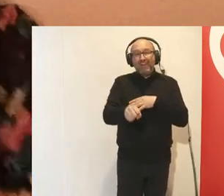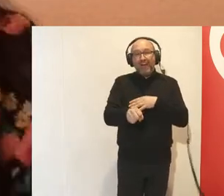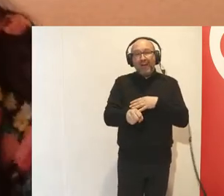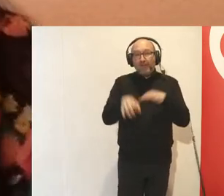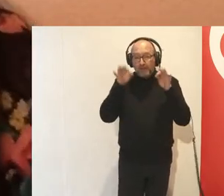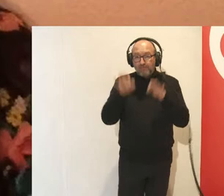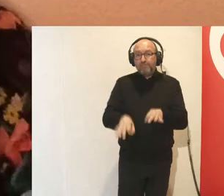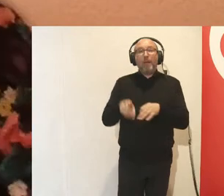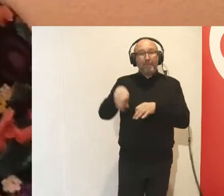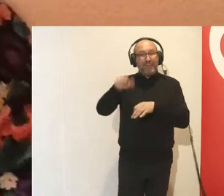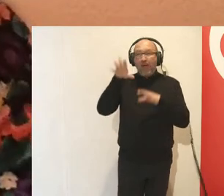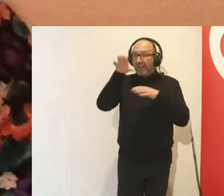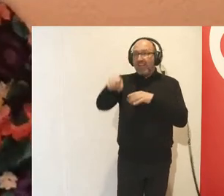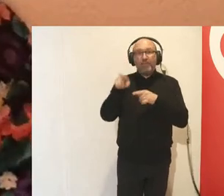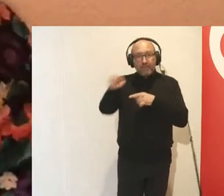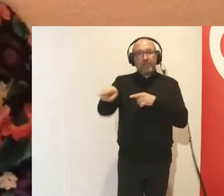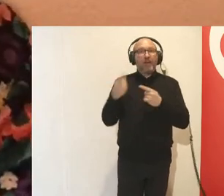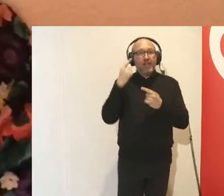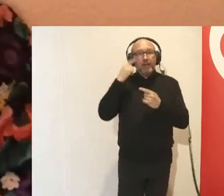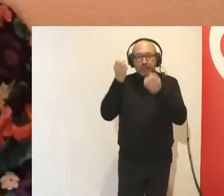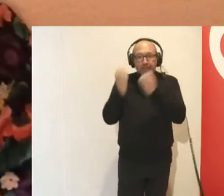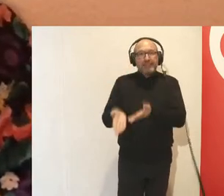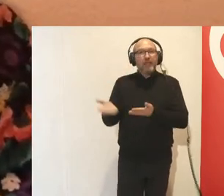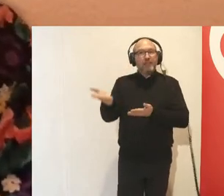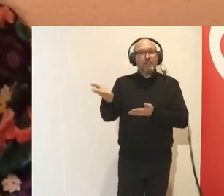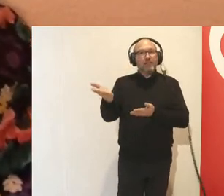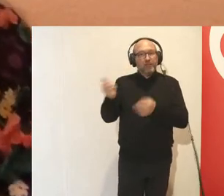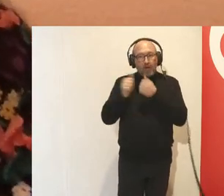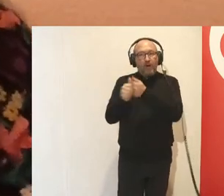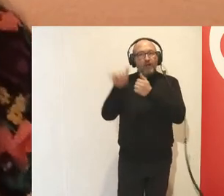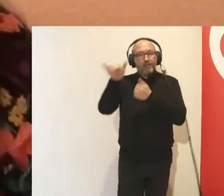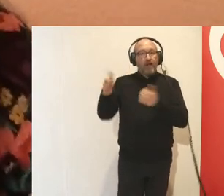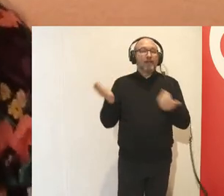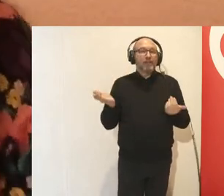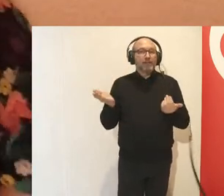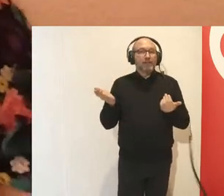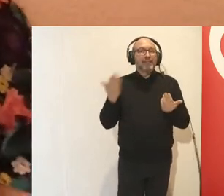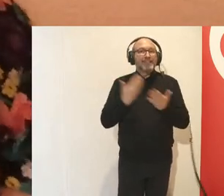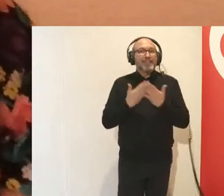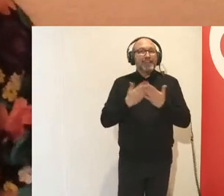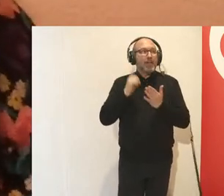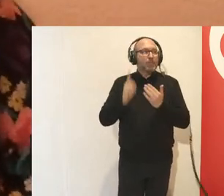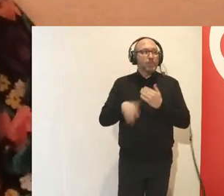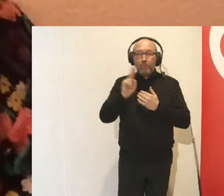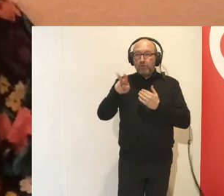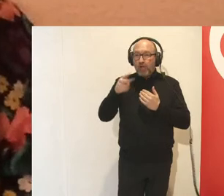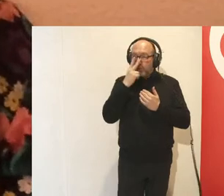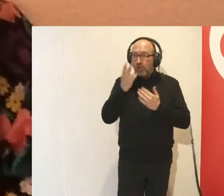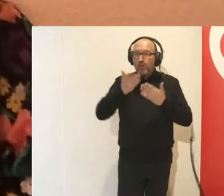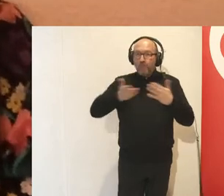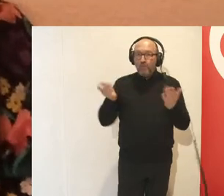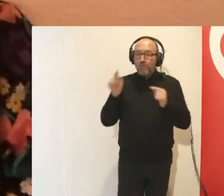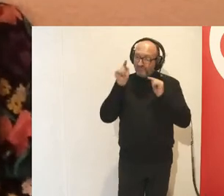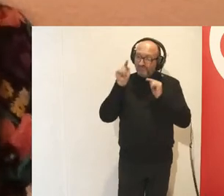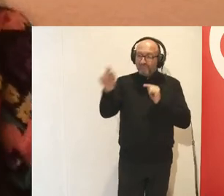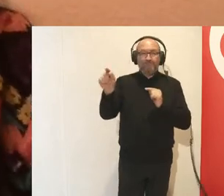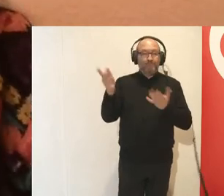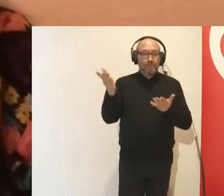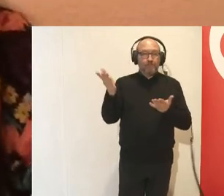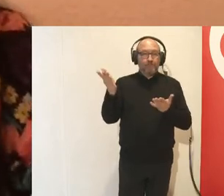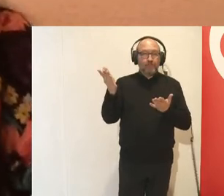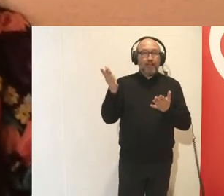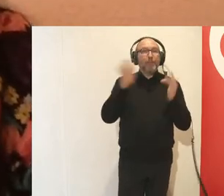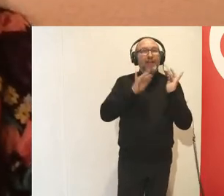dann passieren dinge und das hat seine folgen und deshalb müssen wir schauen dass wir auch gerade bei den